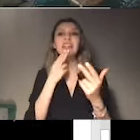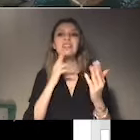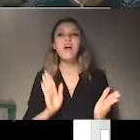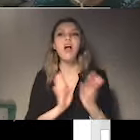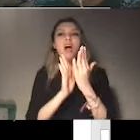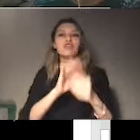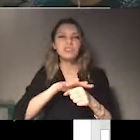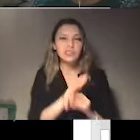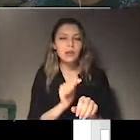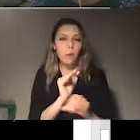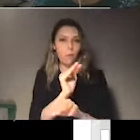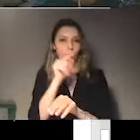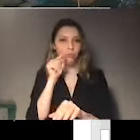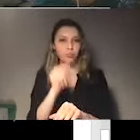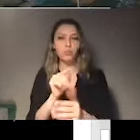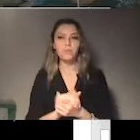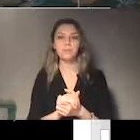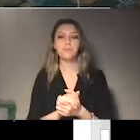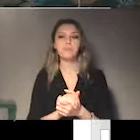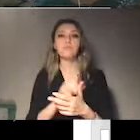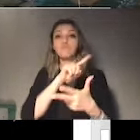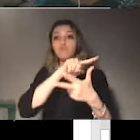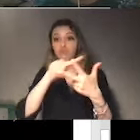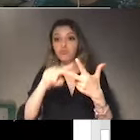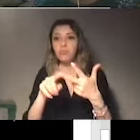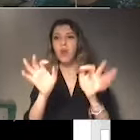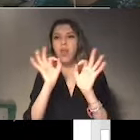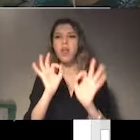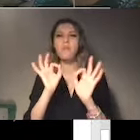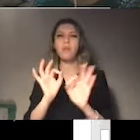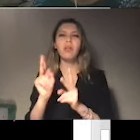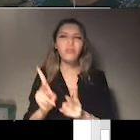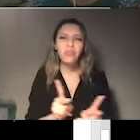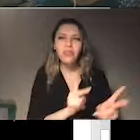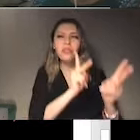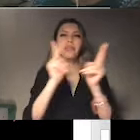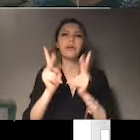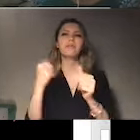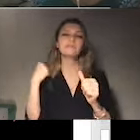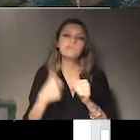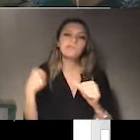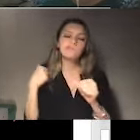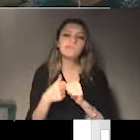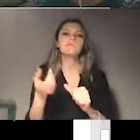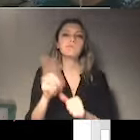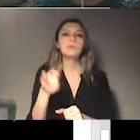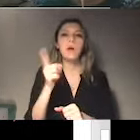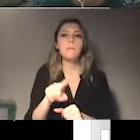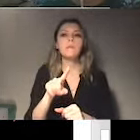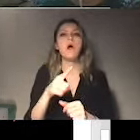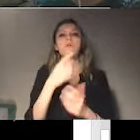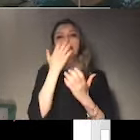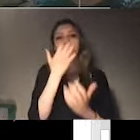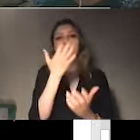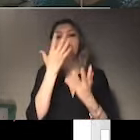şiddet meselesi ki bunlar hani sürekli olarak inelenen, farklı biçimde formüle edilseler